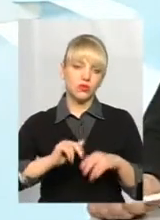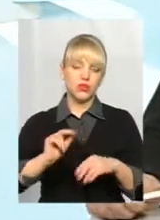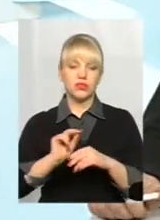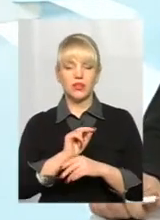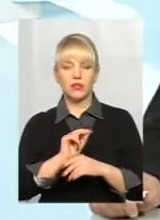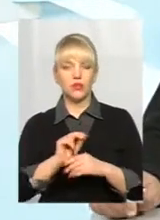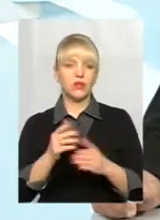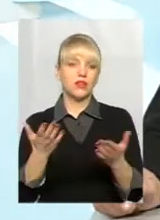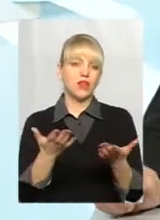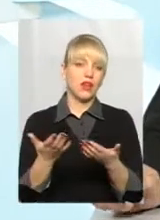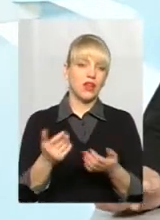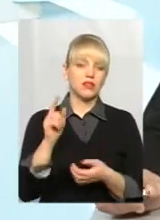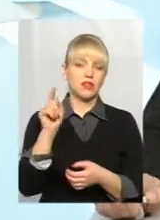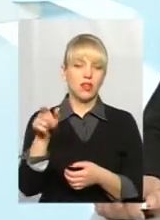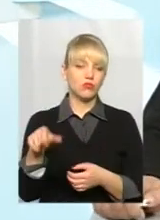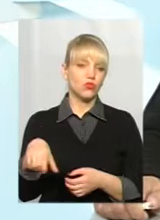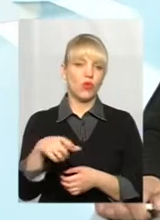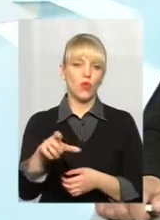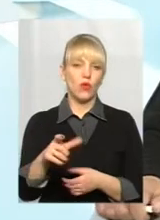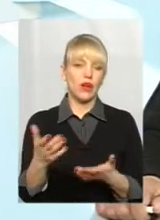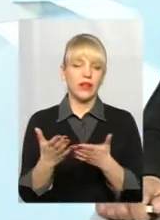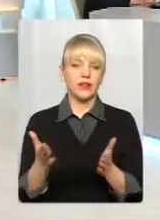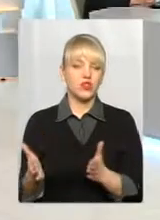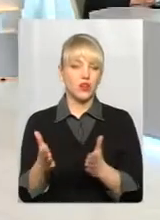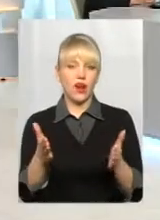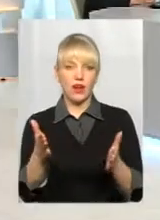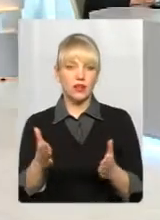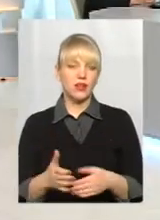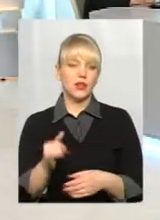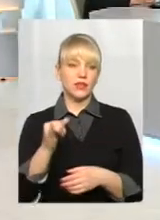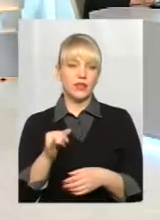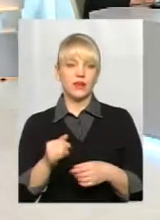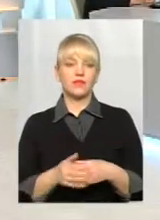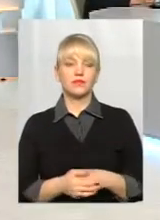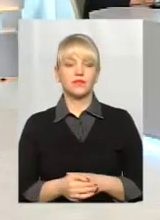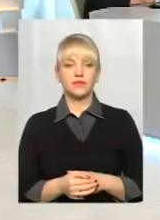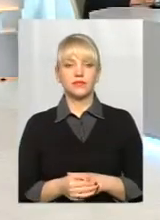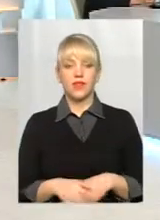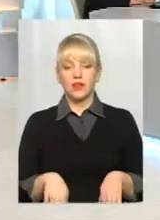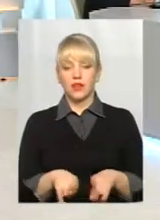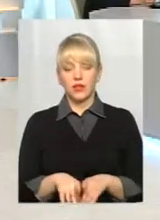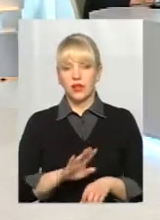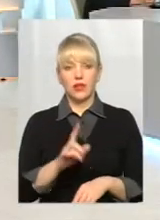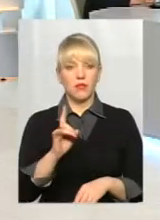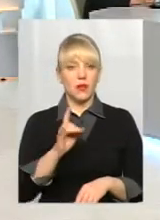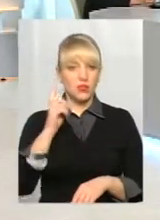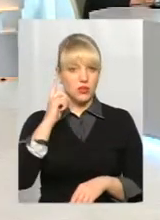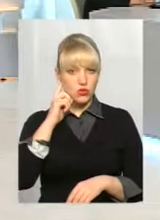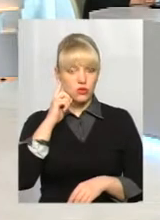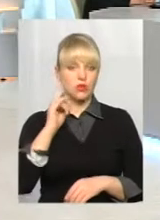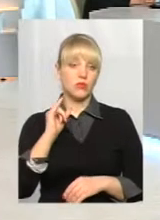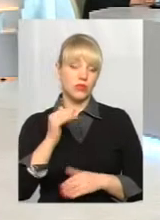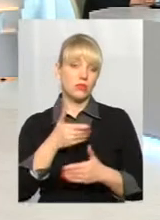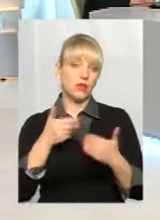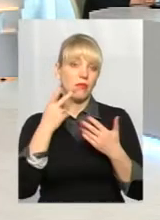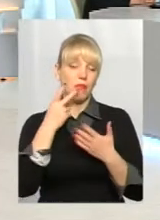там якась дорога, якийсь шлях. Таке ми не перший раз чуємо, так? І ми